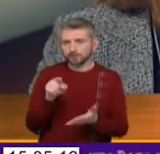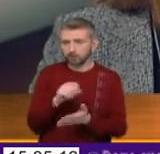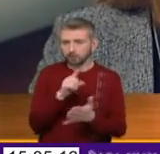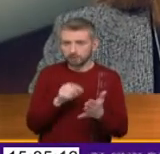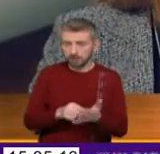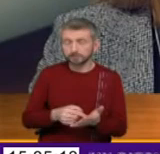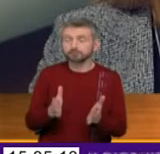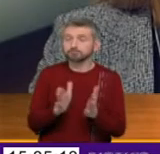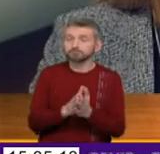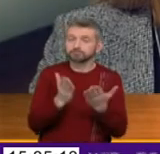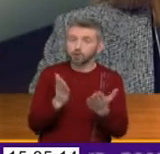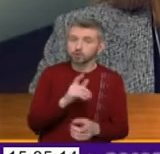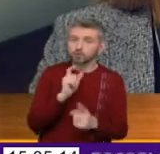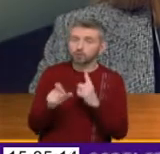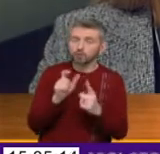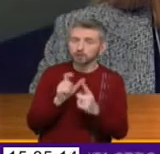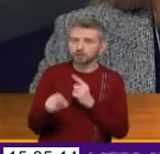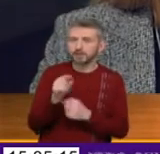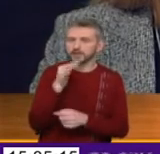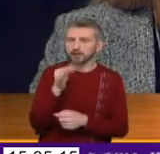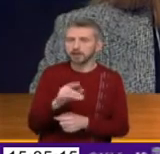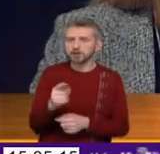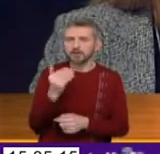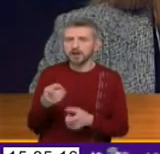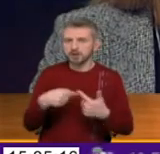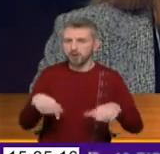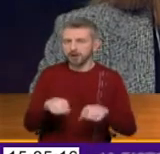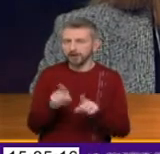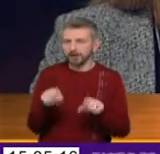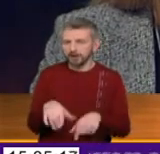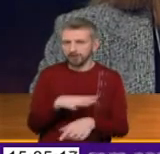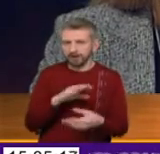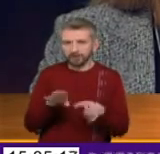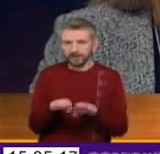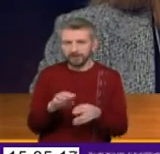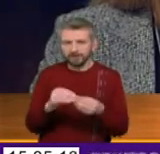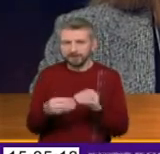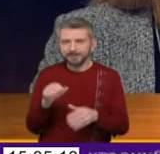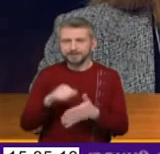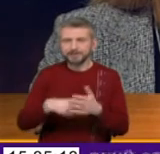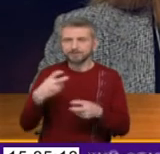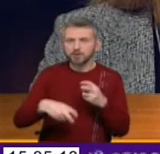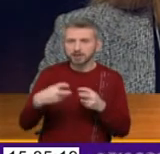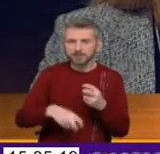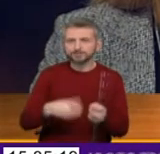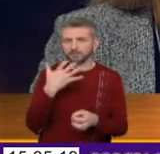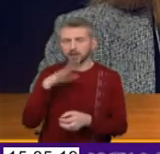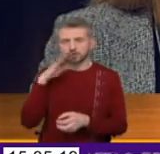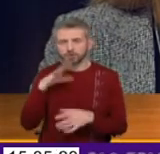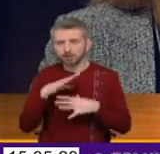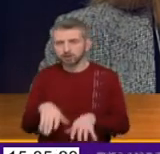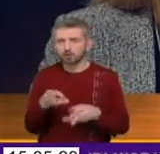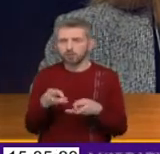Однак, прошу, пані Наталія, прокоментуйте. Ви зазначили, що на вашому окрузі також була подібна проблема через пориви, і була відсутня гаряча вода, і